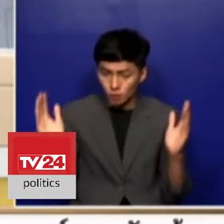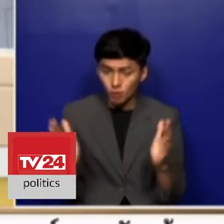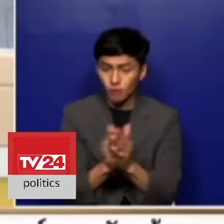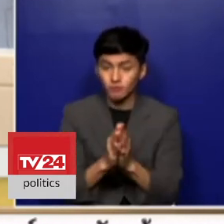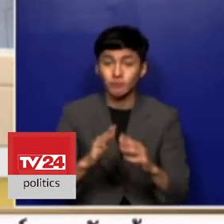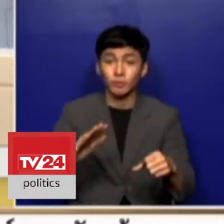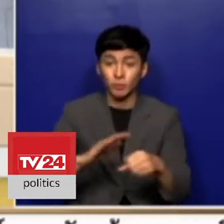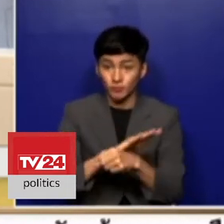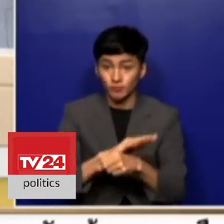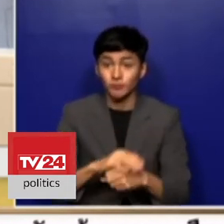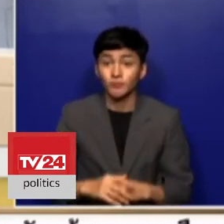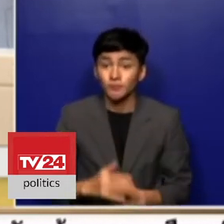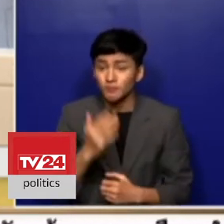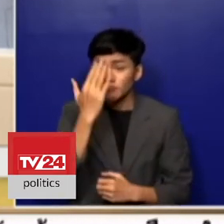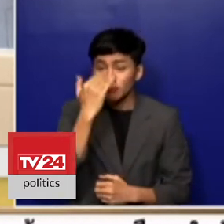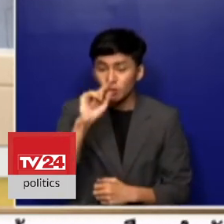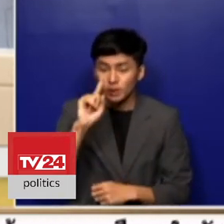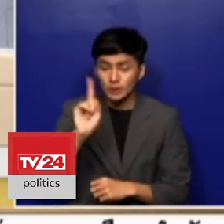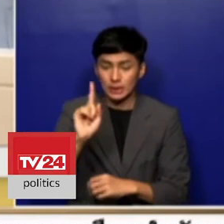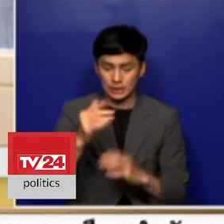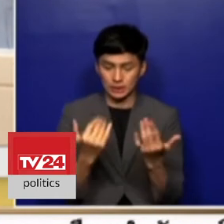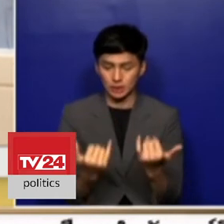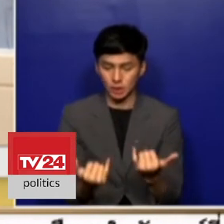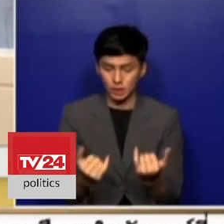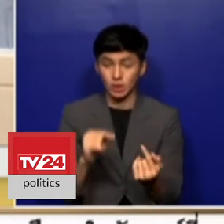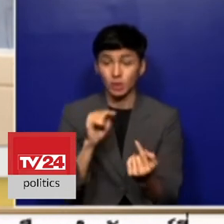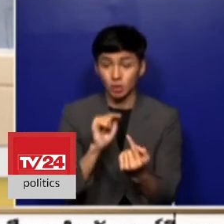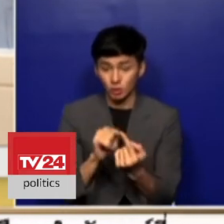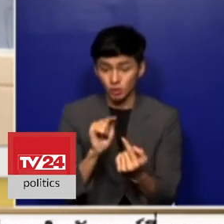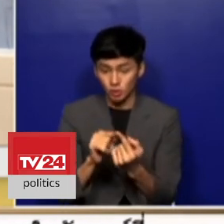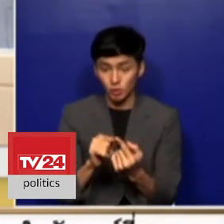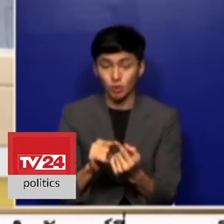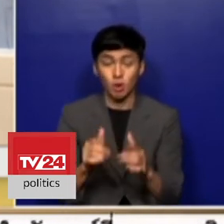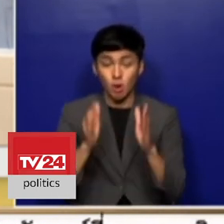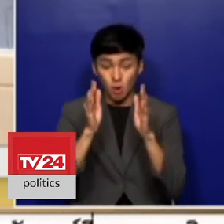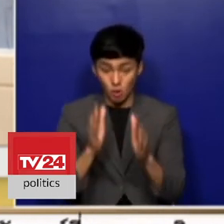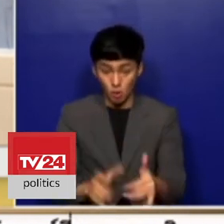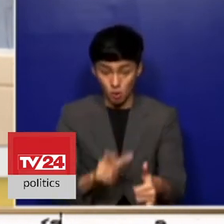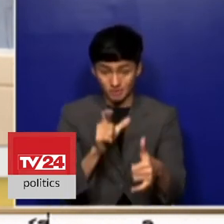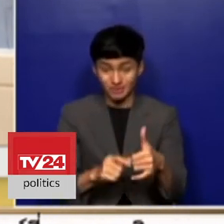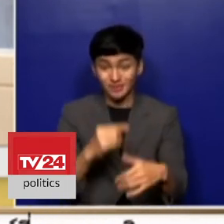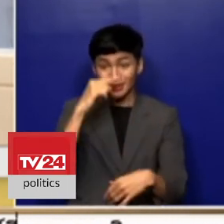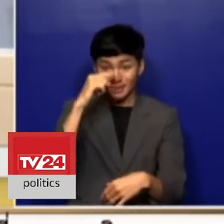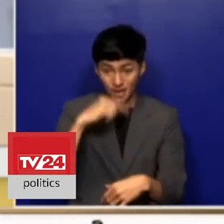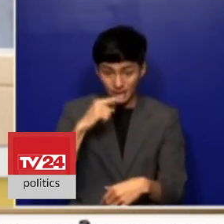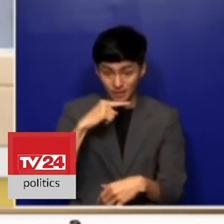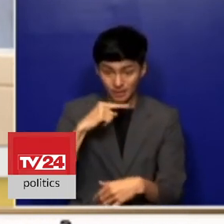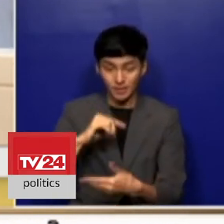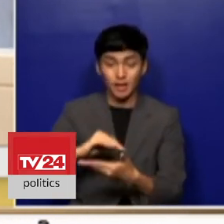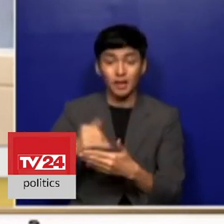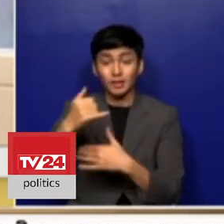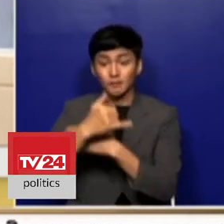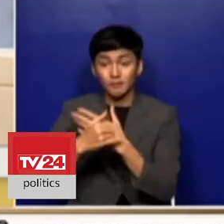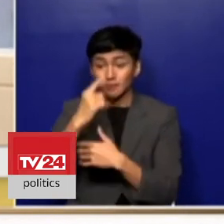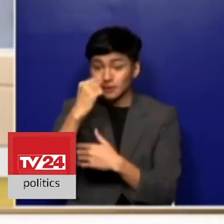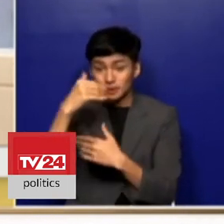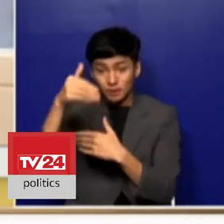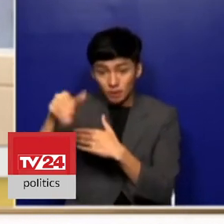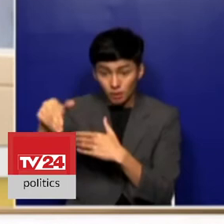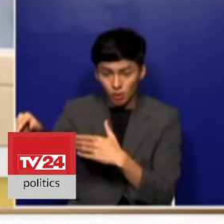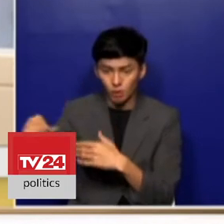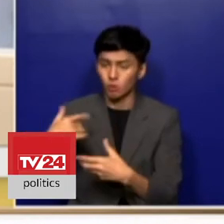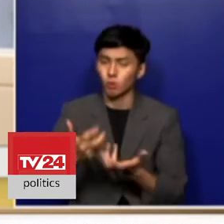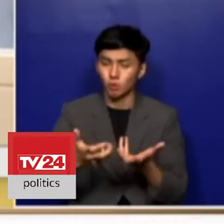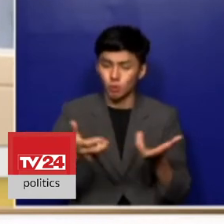เพราะปัจจุบันการแยกยานิติบุคคลสัญชาติไทยและต่างชาติเป็นไปได้ยากมากเราจะเห็นว่าปัจจุบัน